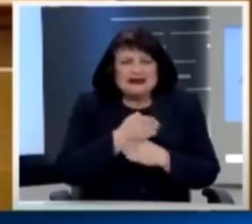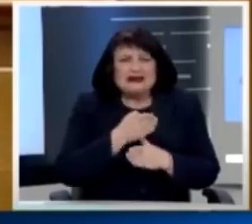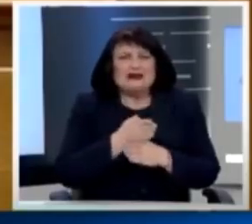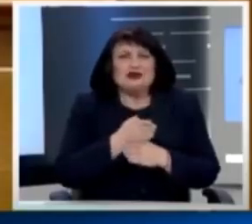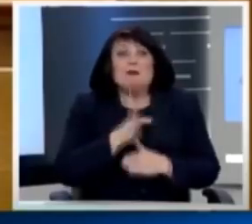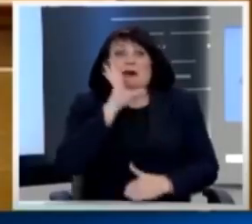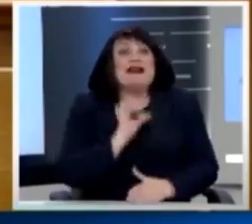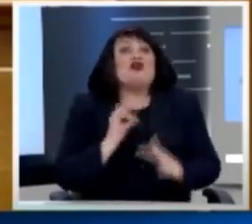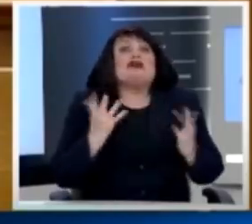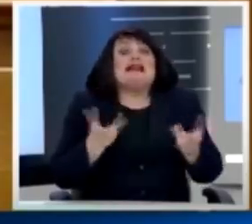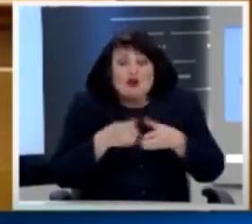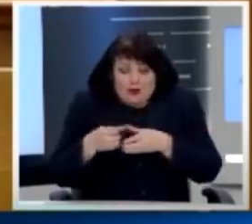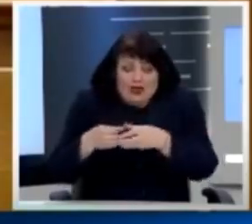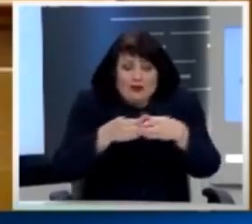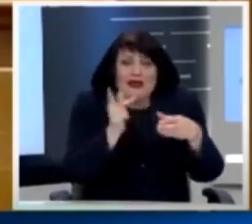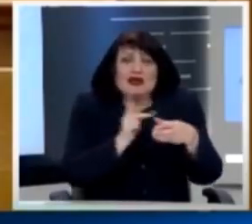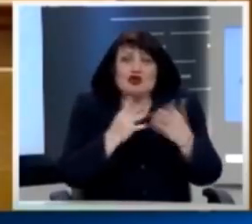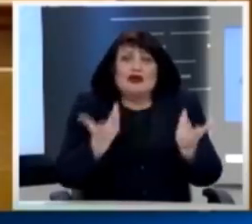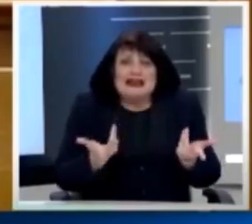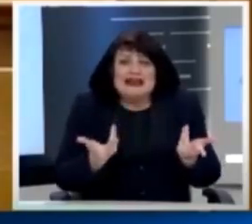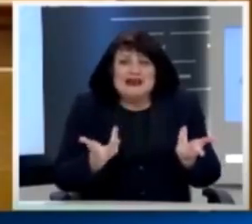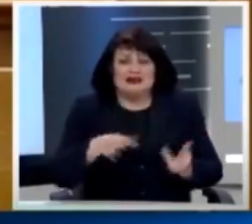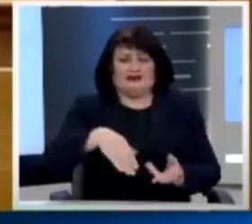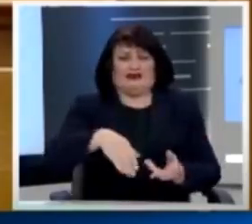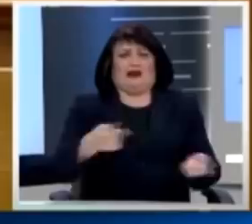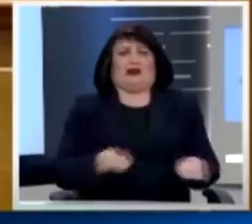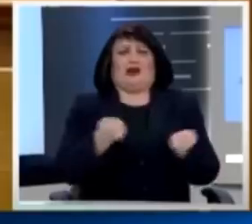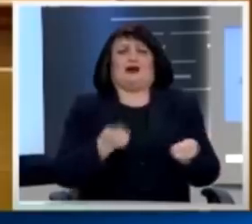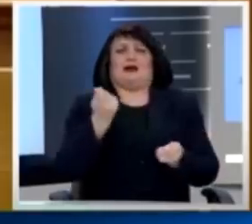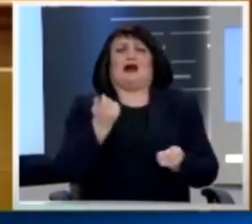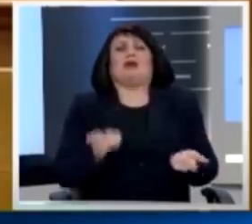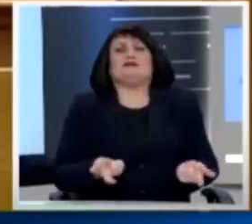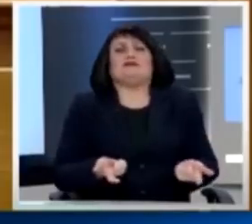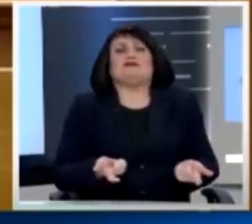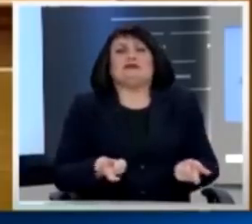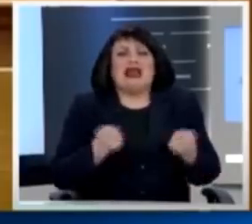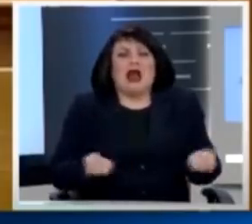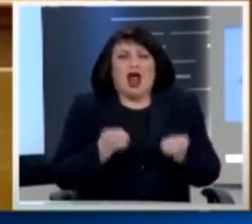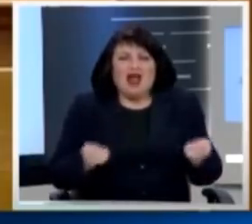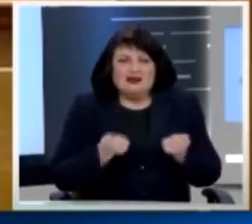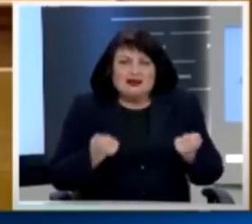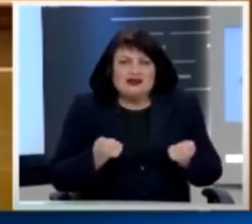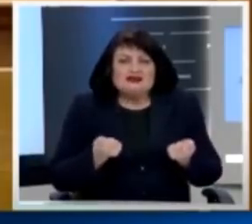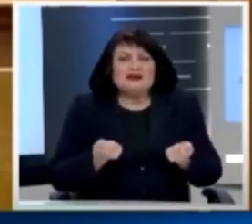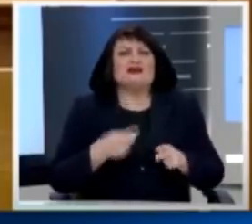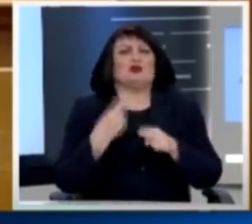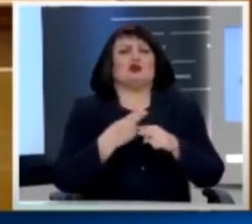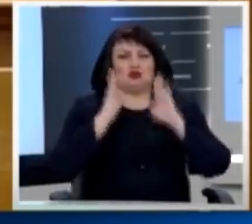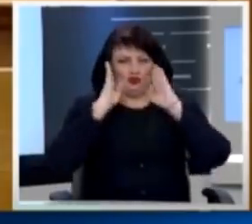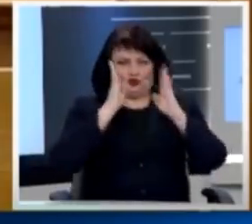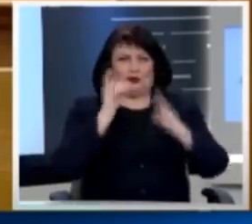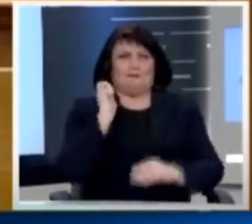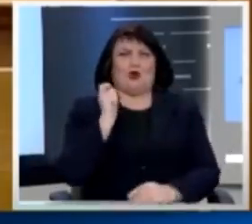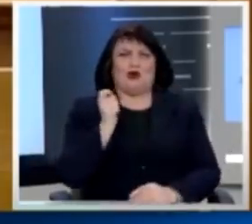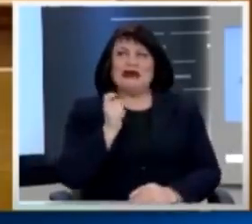ταξική πραγματικότητα. Η πολιτική της φθηνής εργατικής δύναμης είναι η κεντρική πολιτική κατεύθυνση